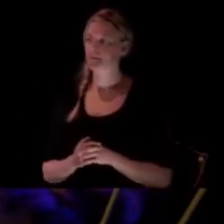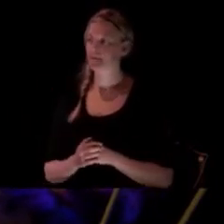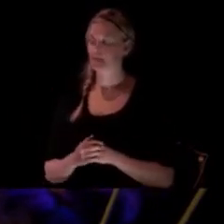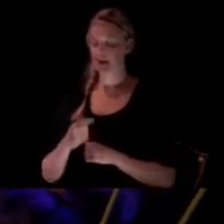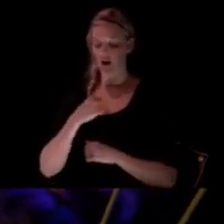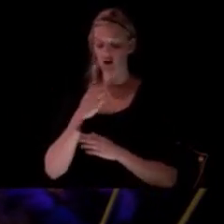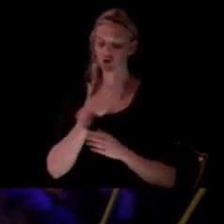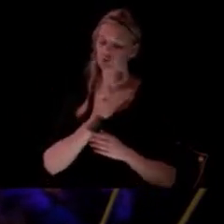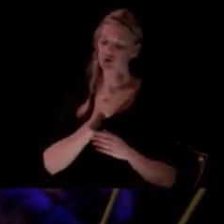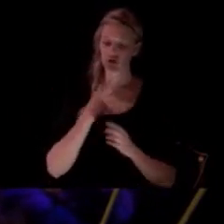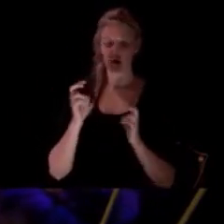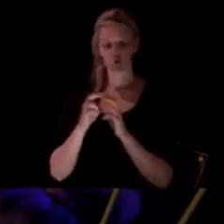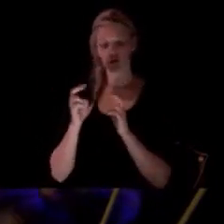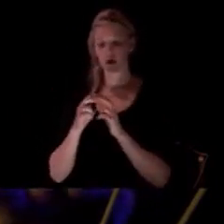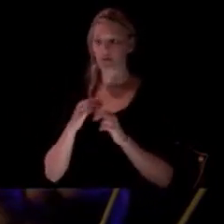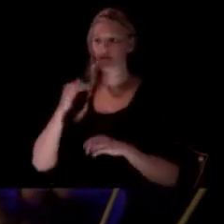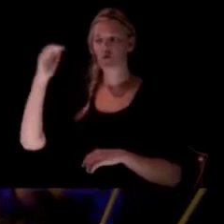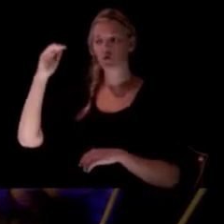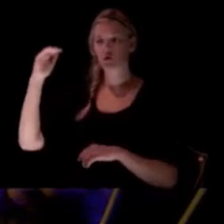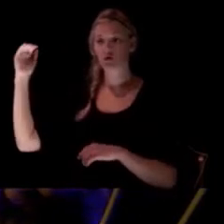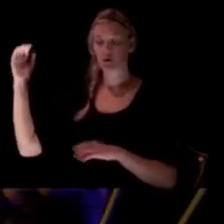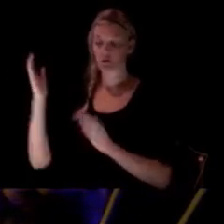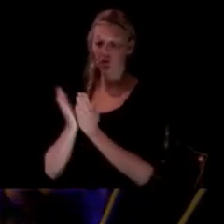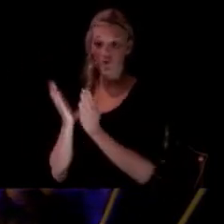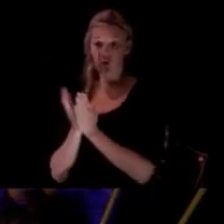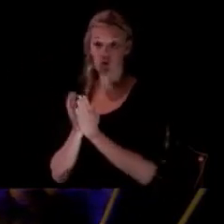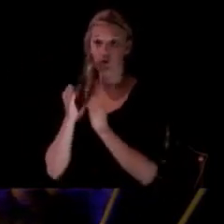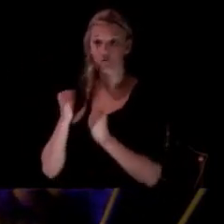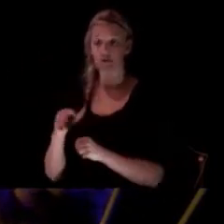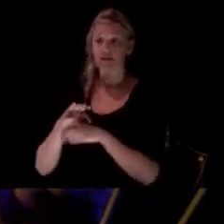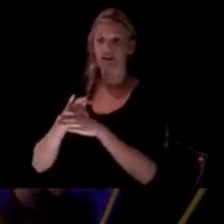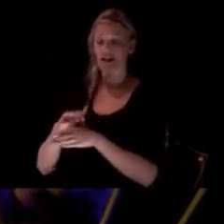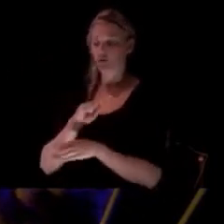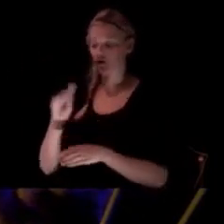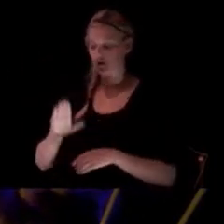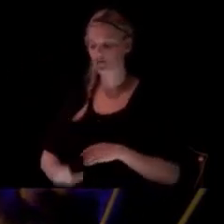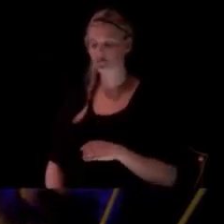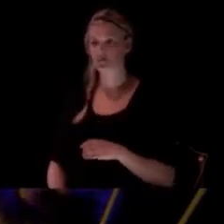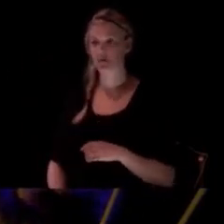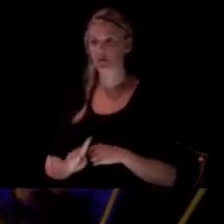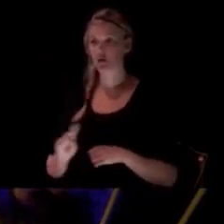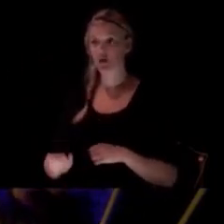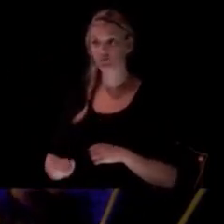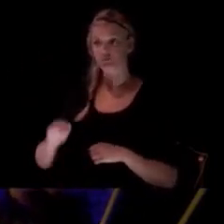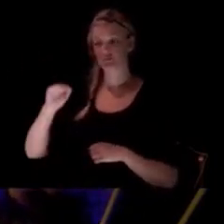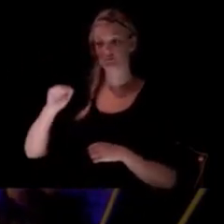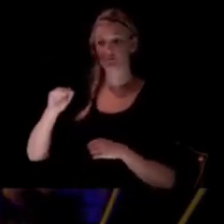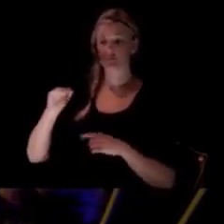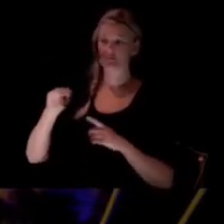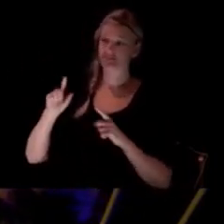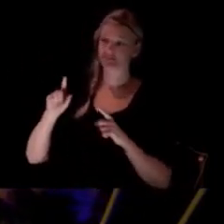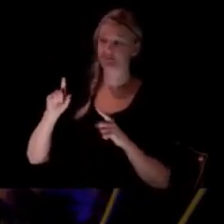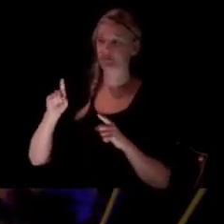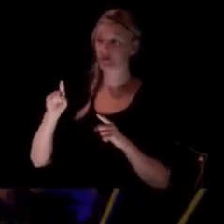Jeg har hatt mye kontakt med voksne på skolen og fastlegen når jeg var veldig liten. Men når jeg ble litt eldre, så var